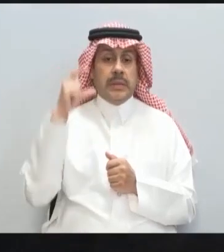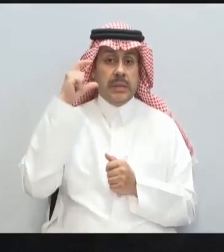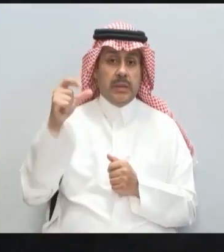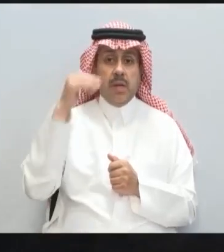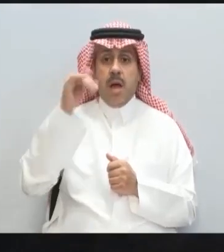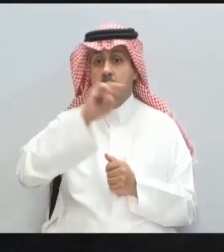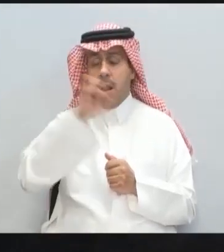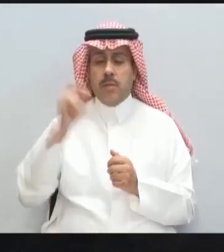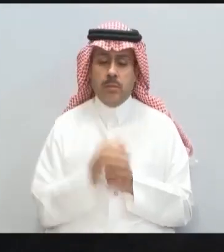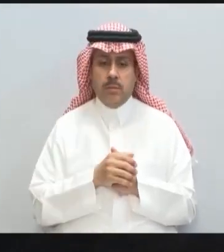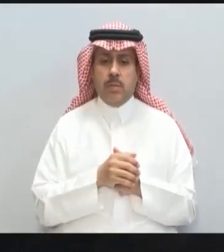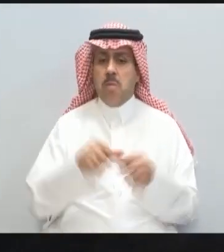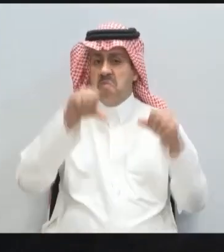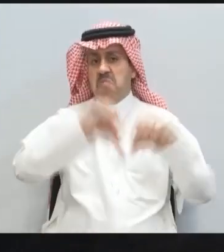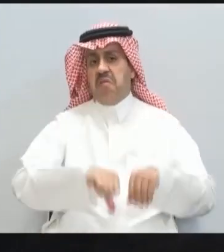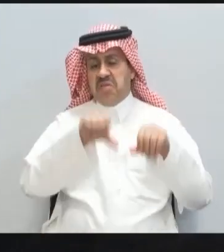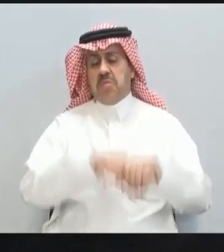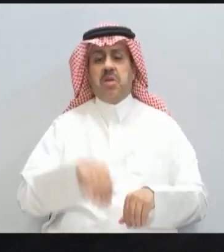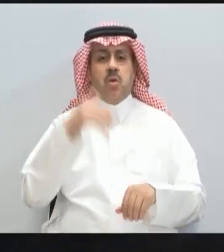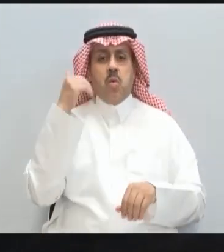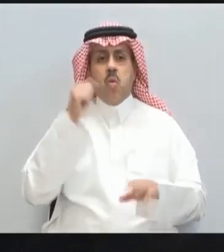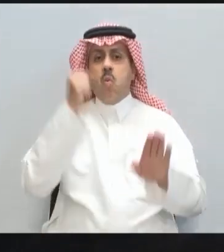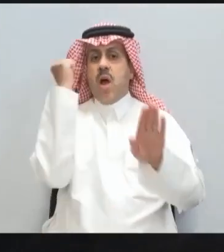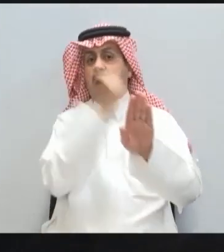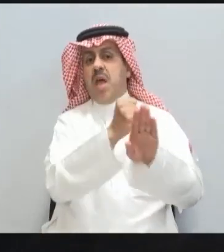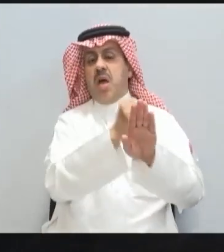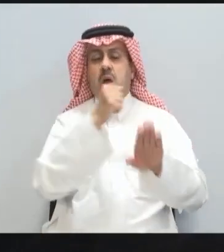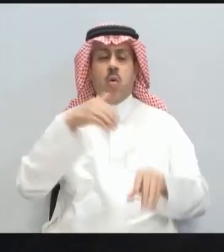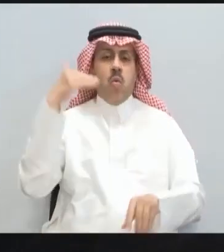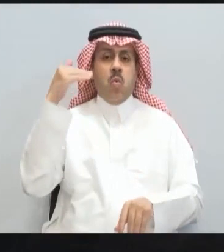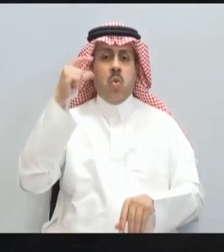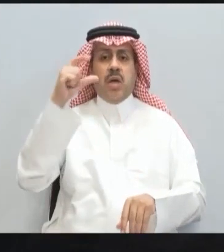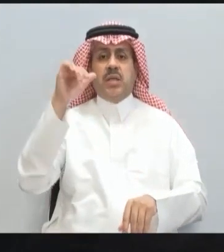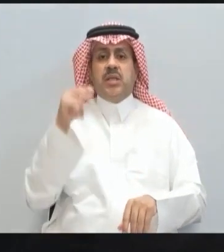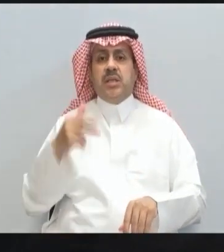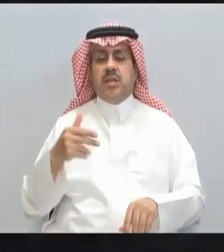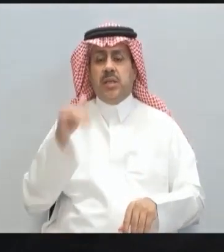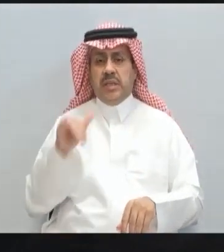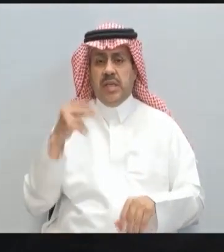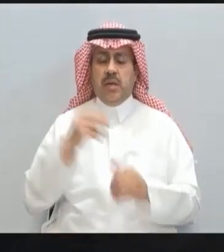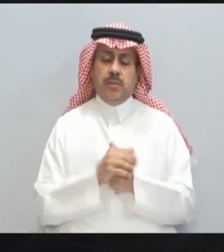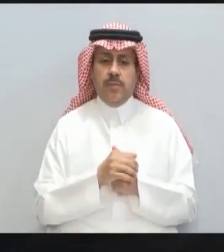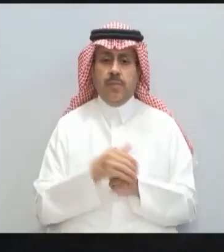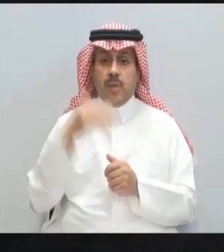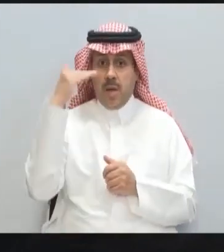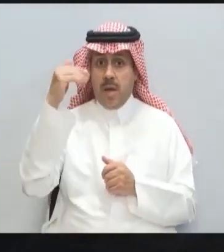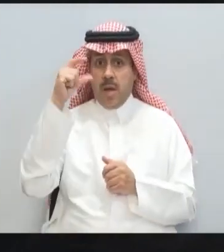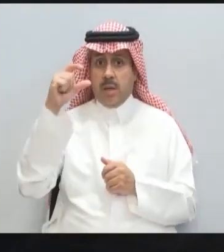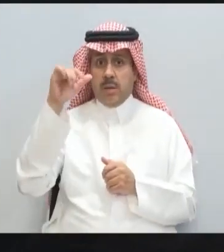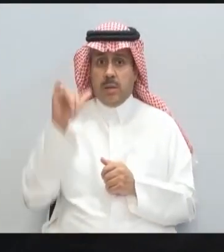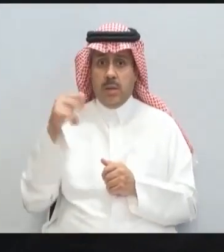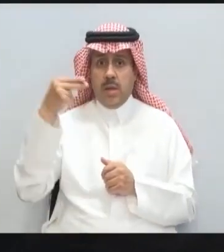مفسده وخيانه وخدي بينكم ناتي ايضا الى قوله تعالى ان تكون